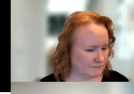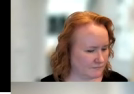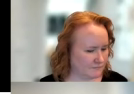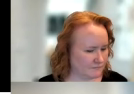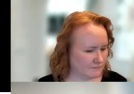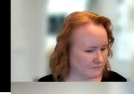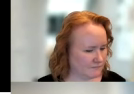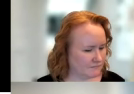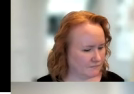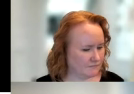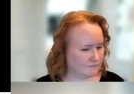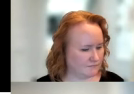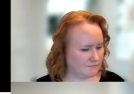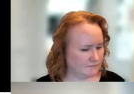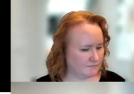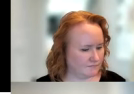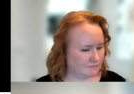Da tenker jeg vi går videre, Silje.